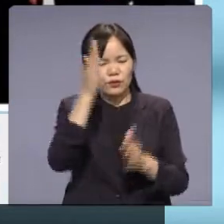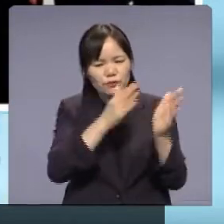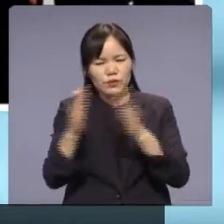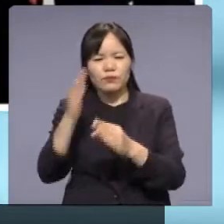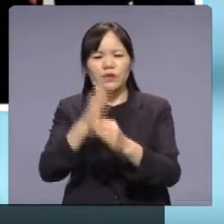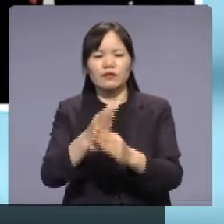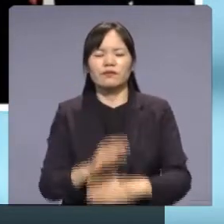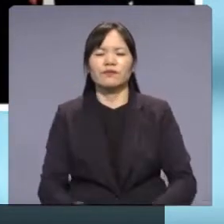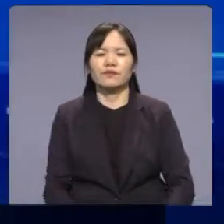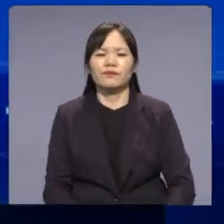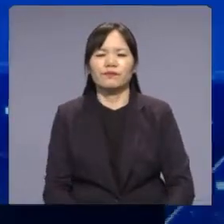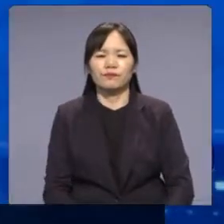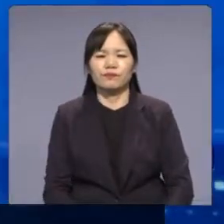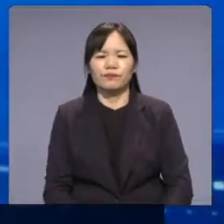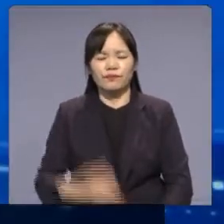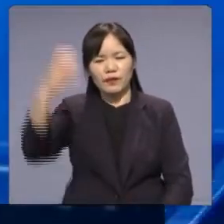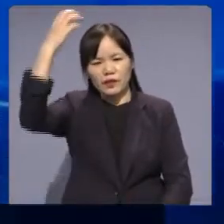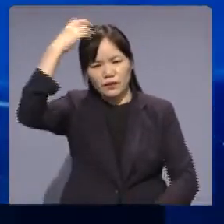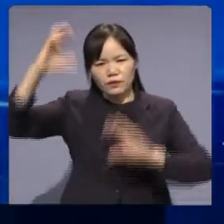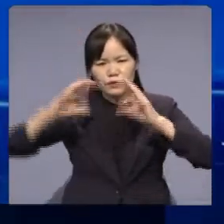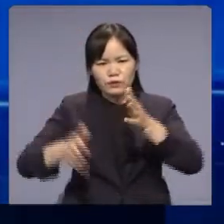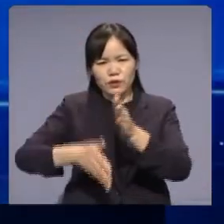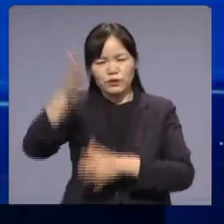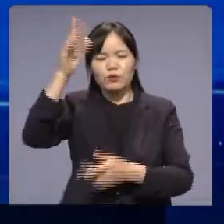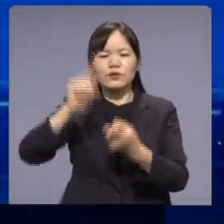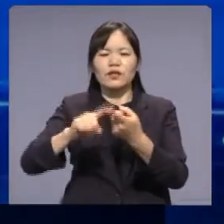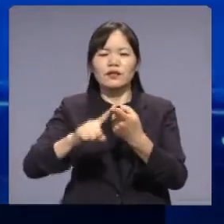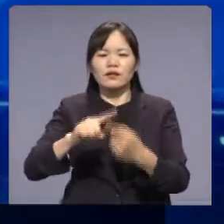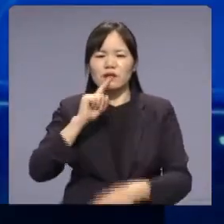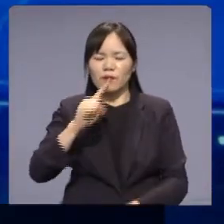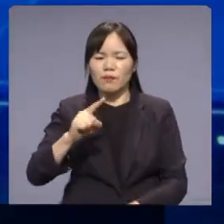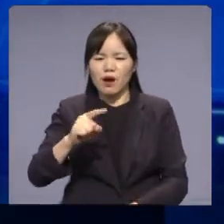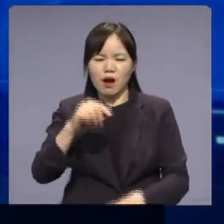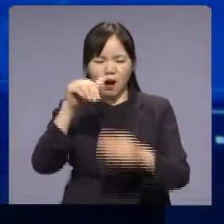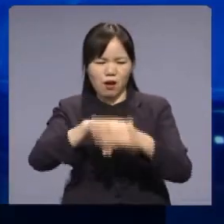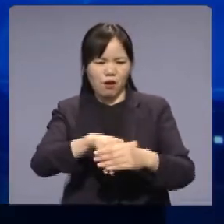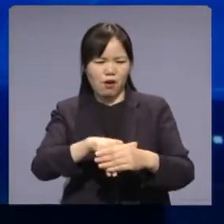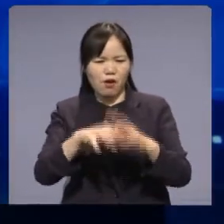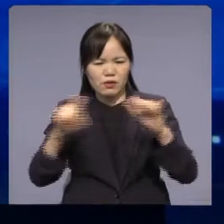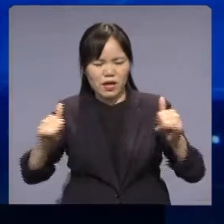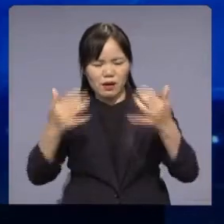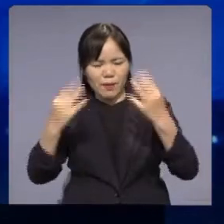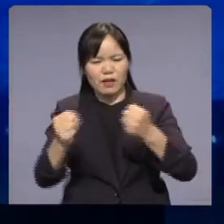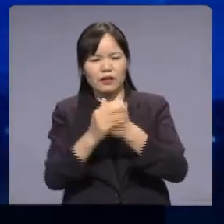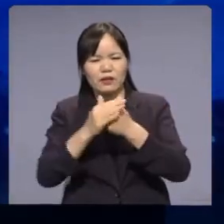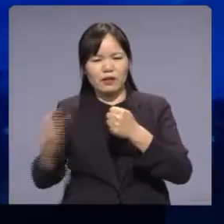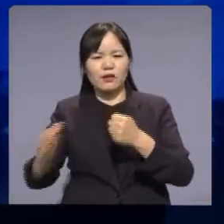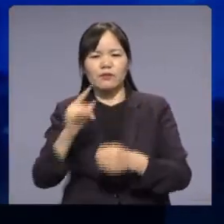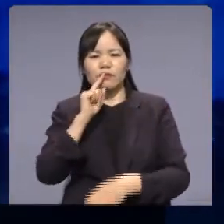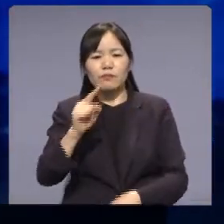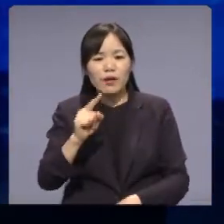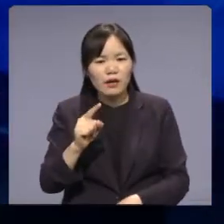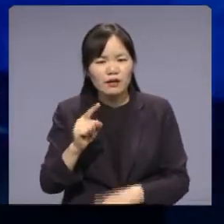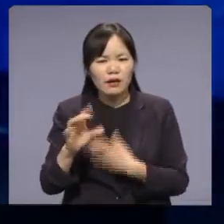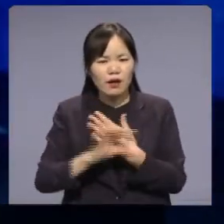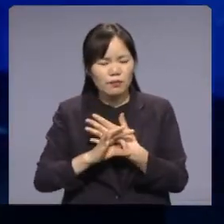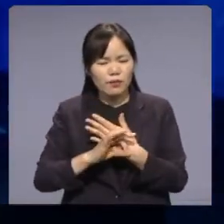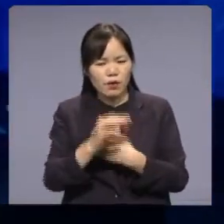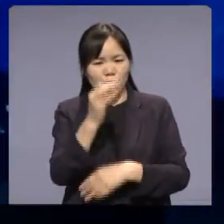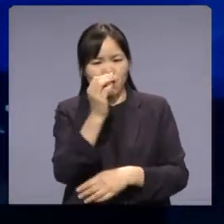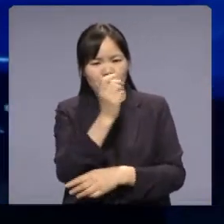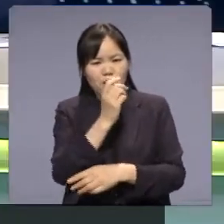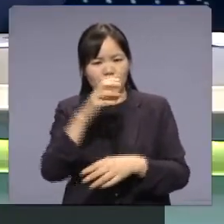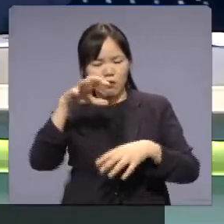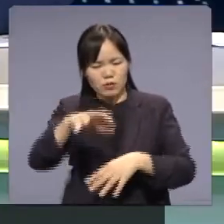네 알겠습니다. 영종 국제도시에 대한 얘기를 아무래도 유권자 수가 많기 때문에 이 얘기를 꼭 짚어야 될 것 같아서 얘기를 드려보면 규모는 커지고